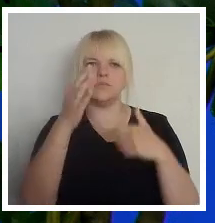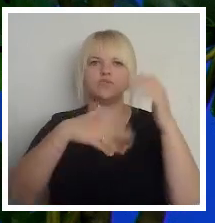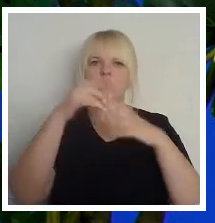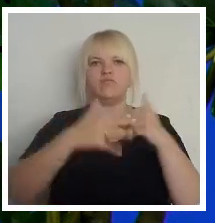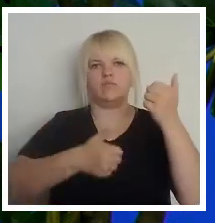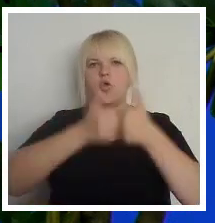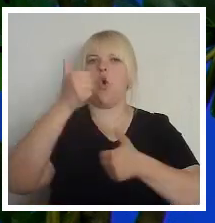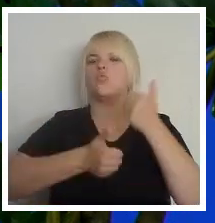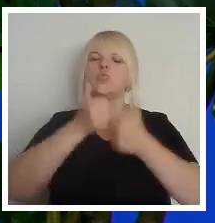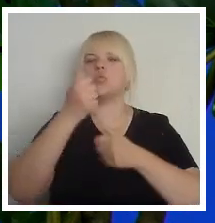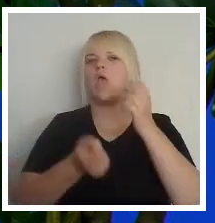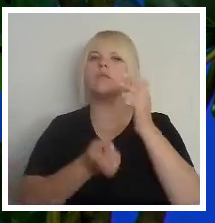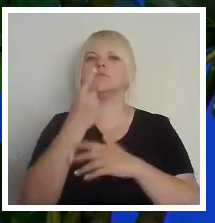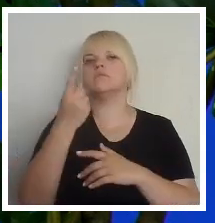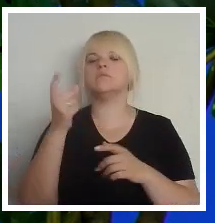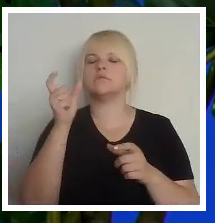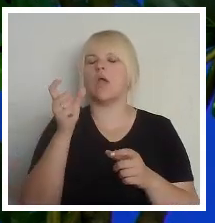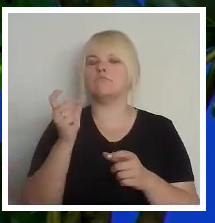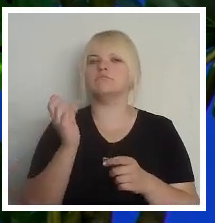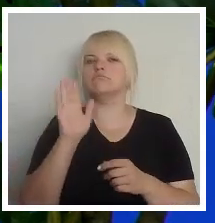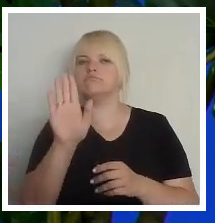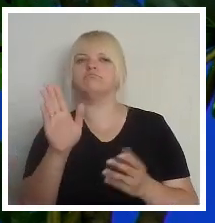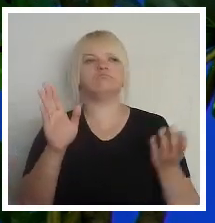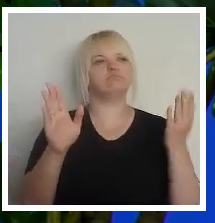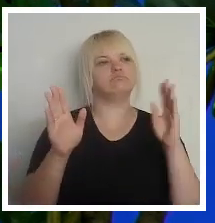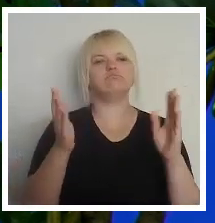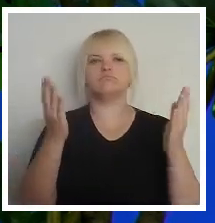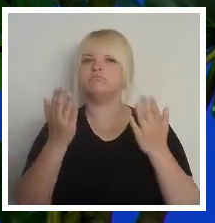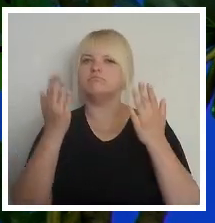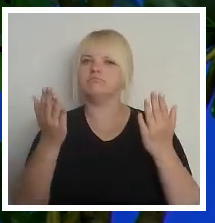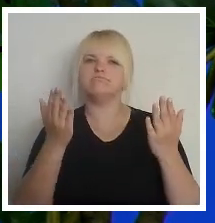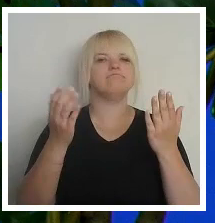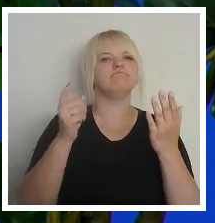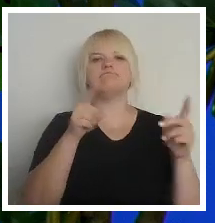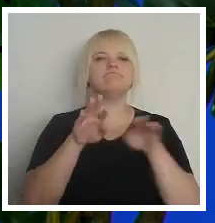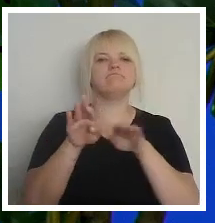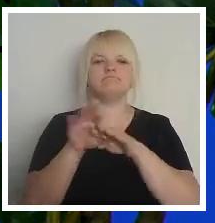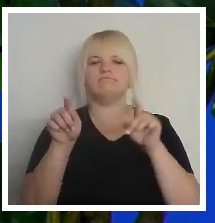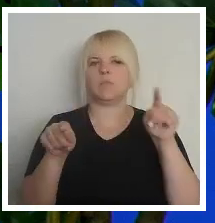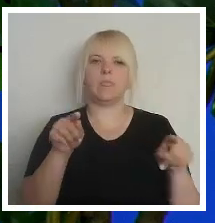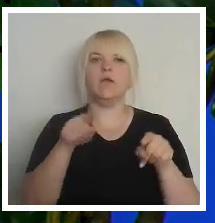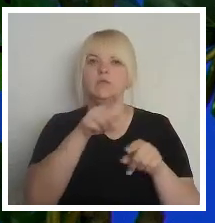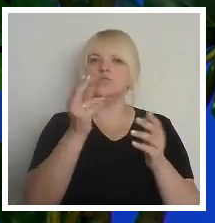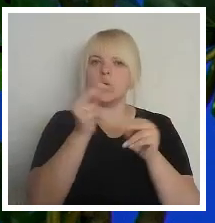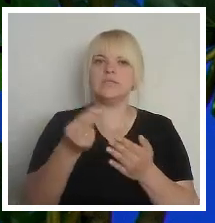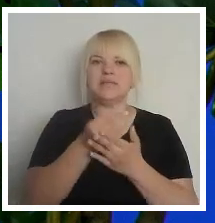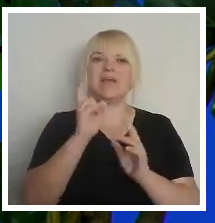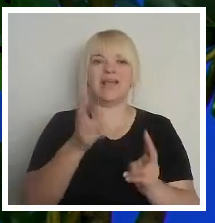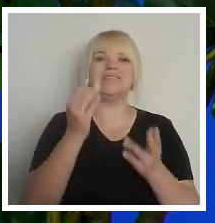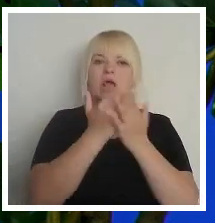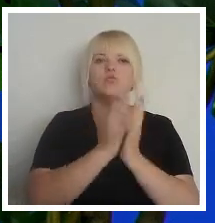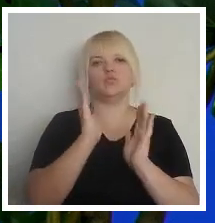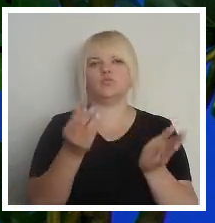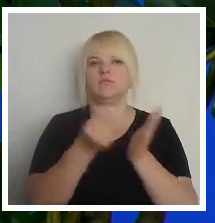konkurences. Griezumā tas ir visticamāk nozīmē, ka saturs kļūs vērtīgāks. Tas vai tas būs